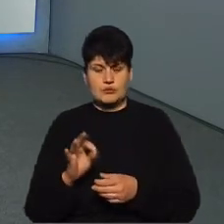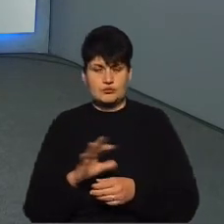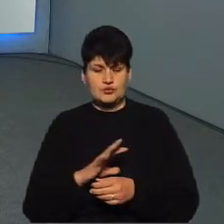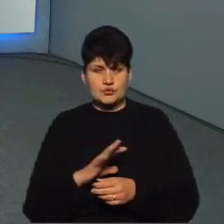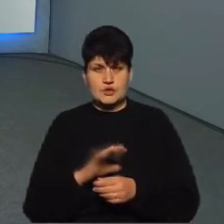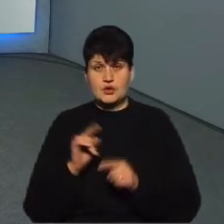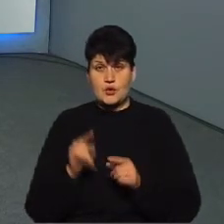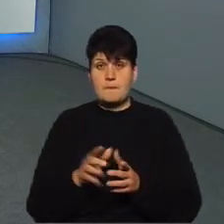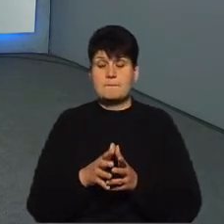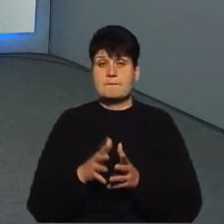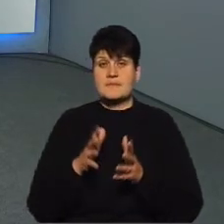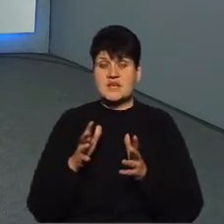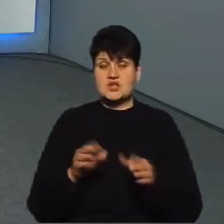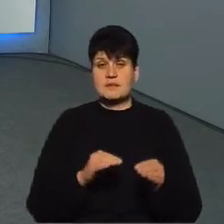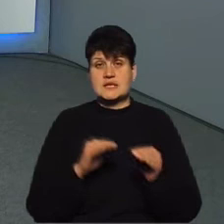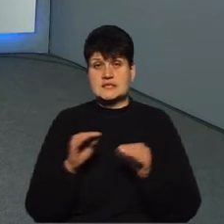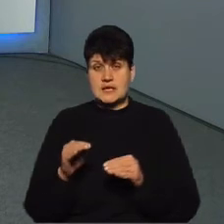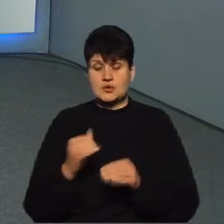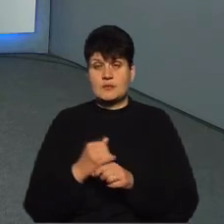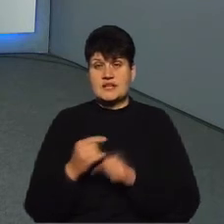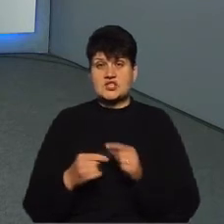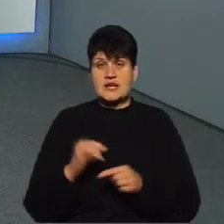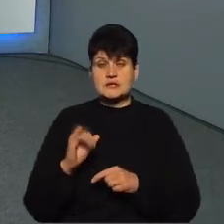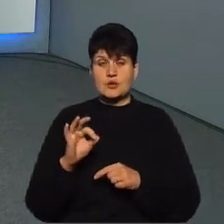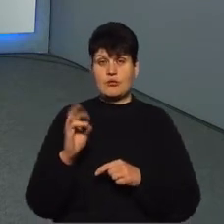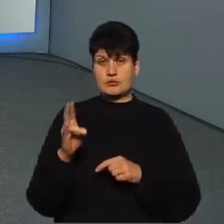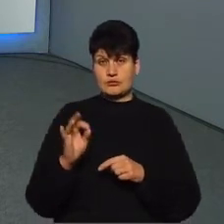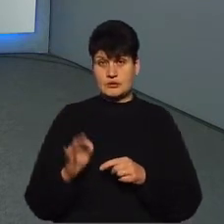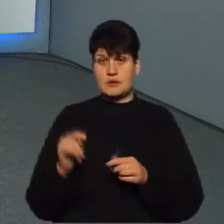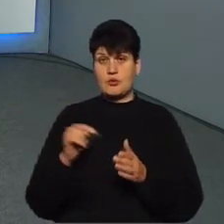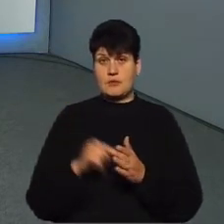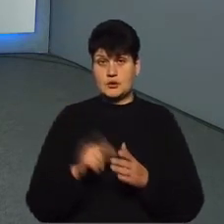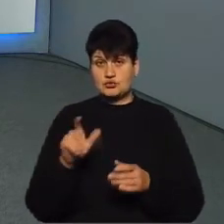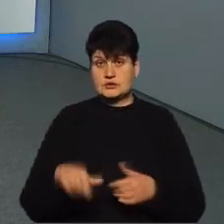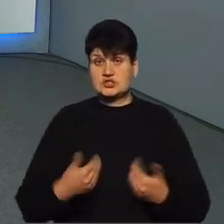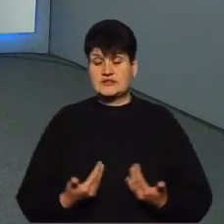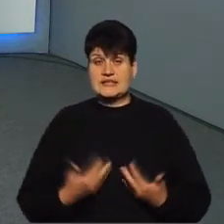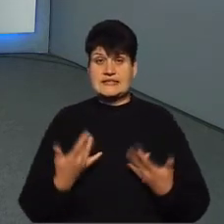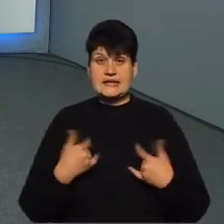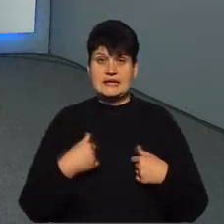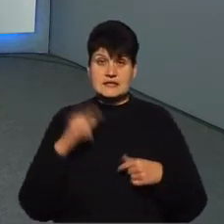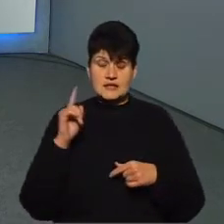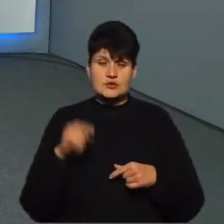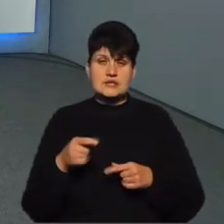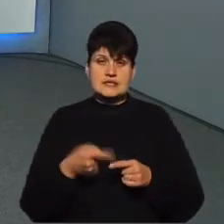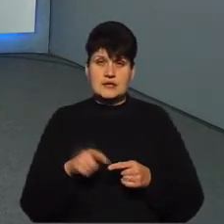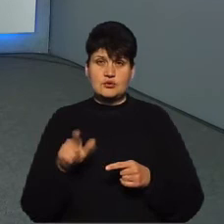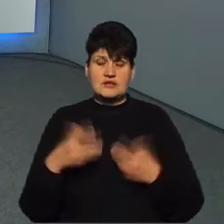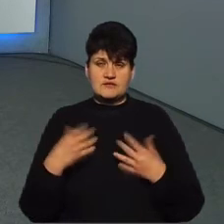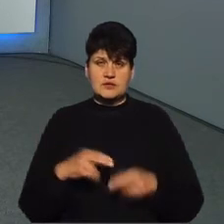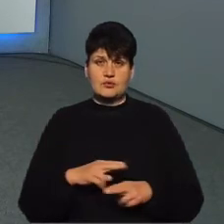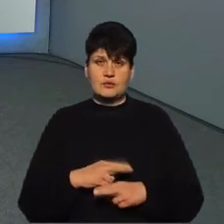більше пересадку робили через онкологію. Але і вийшло так, що людина вижила, але наскільки мені відомо, що цей людина вже... Так, помер. Він вже